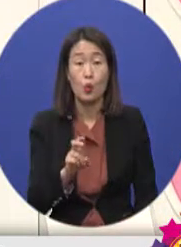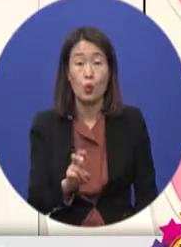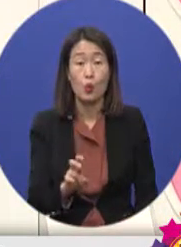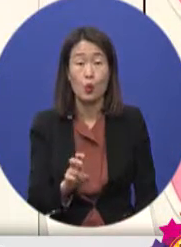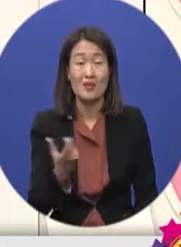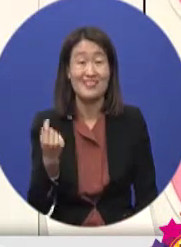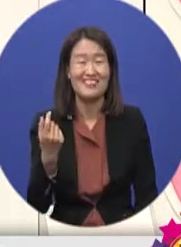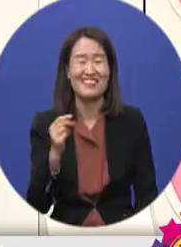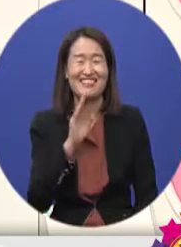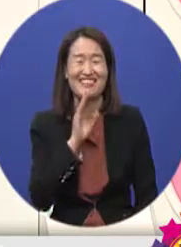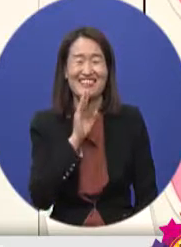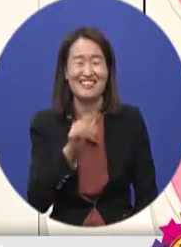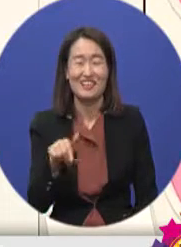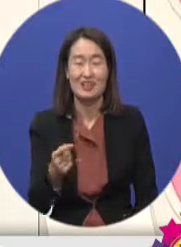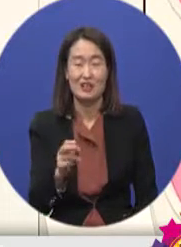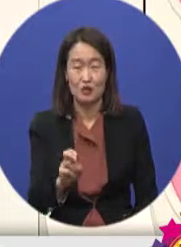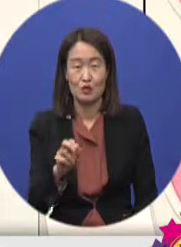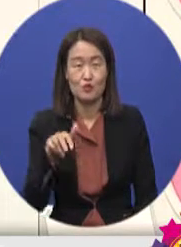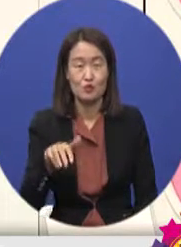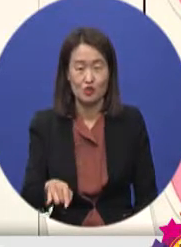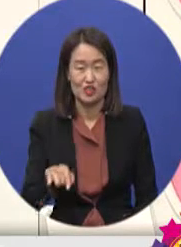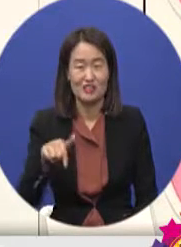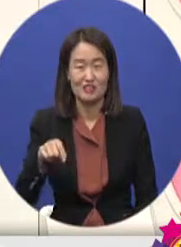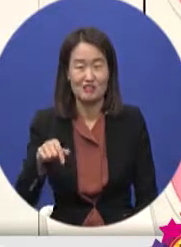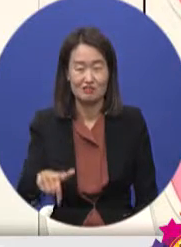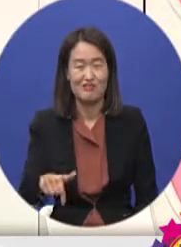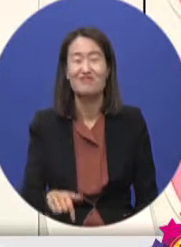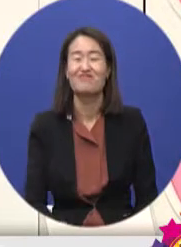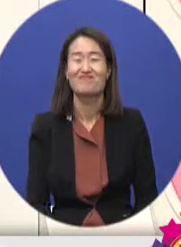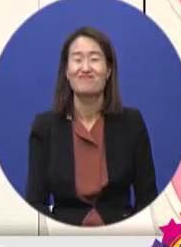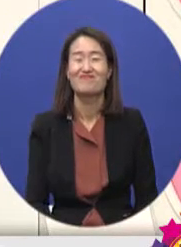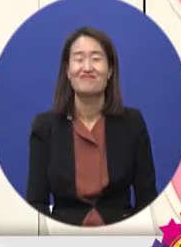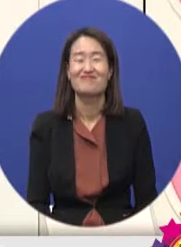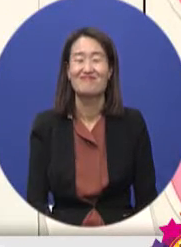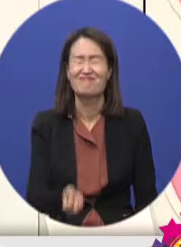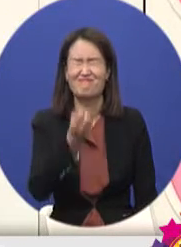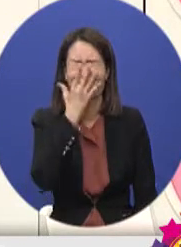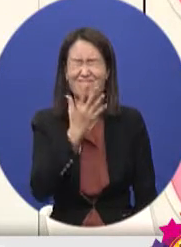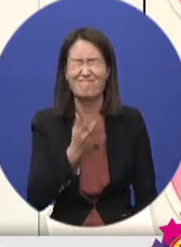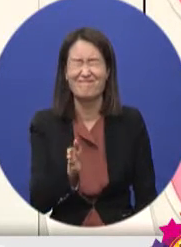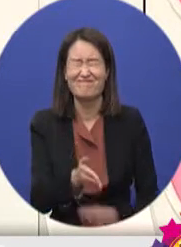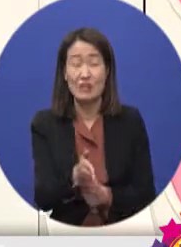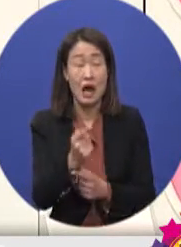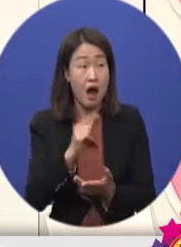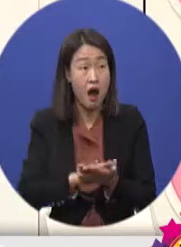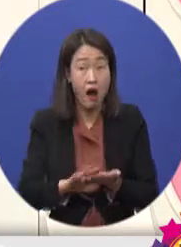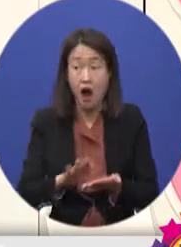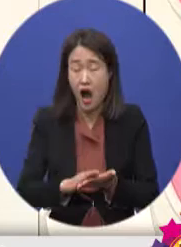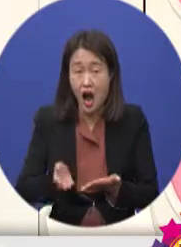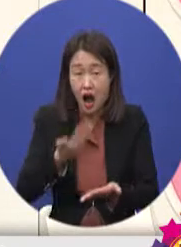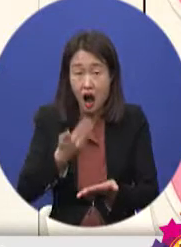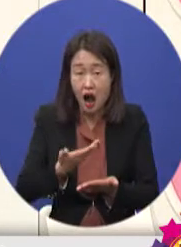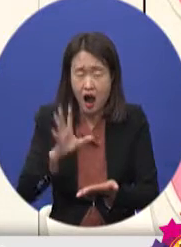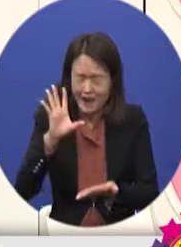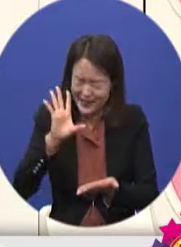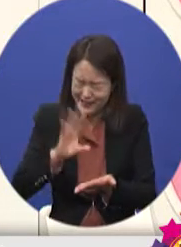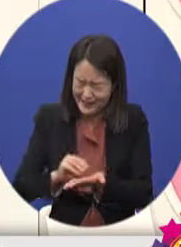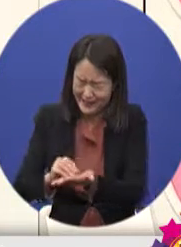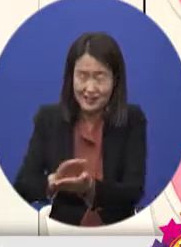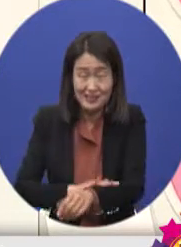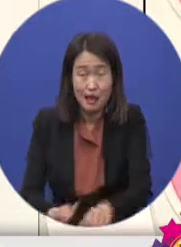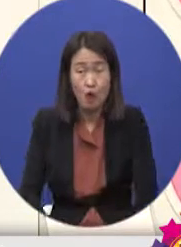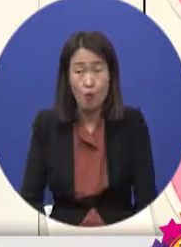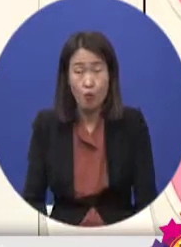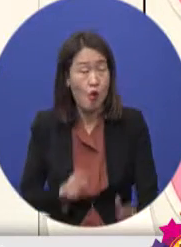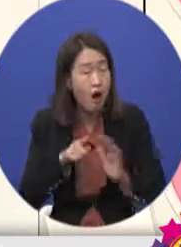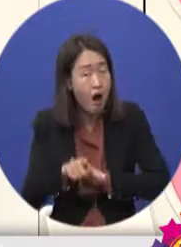곰. 네네. 곰. 곰. 곰치국. 맞아요, 맞아요. 예. 예 그거. 시원하다고 좋아하시지요. 예, 그쪽에 간지